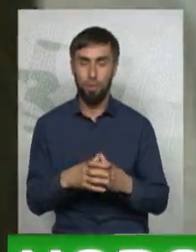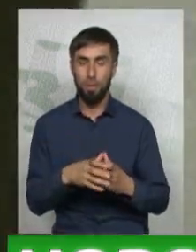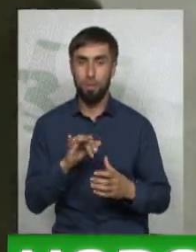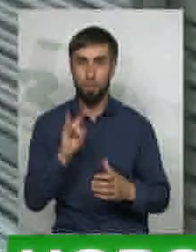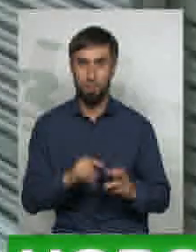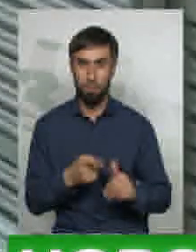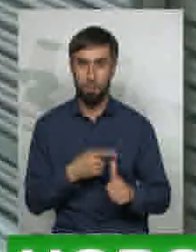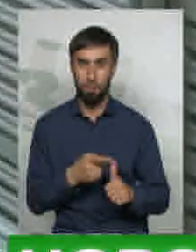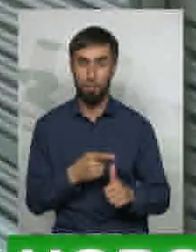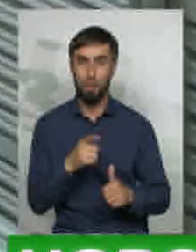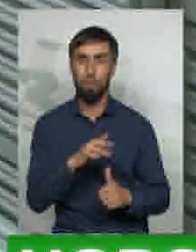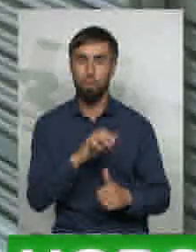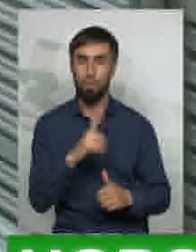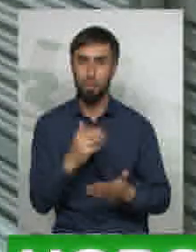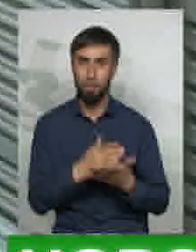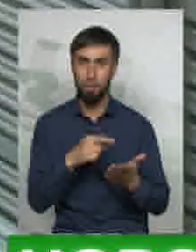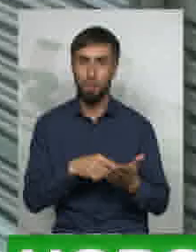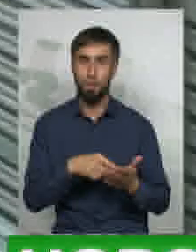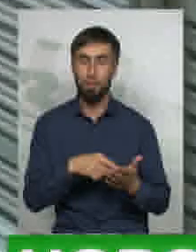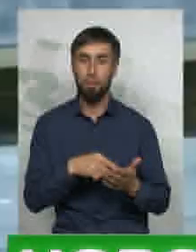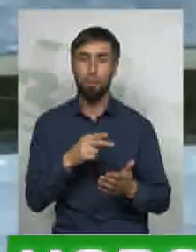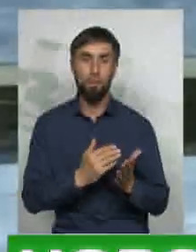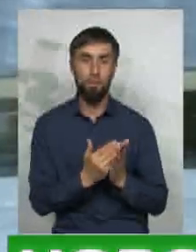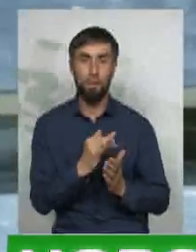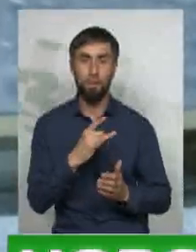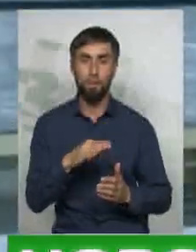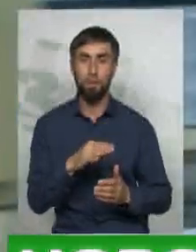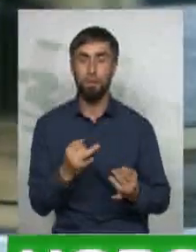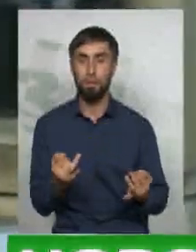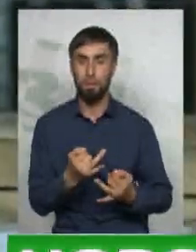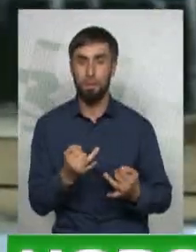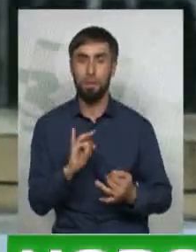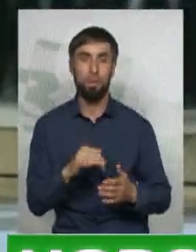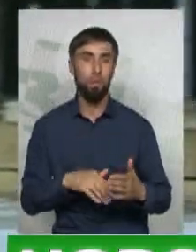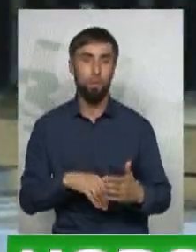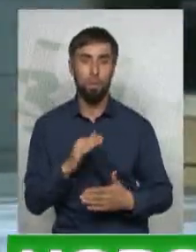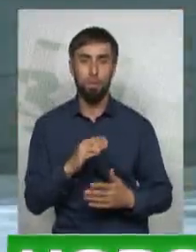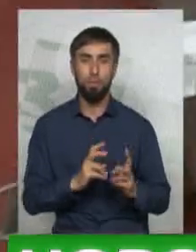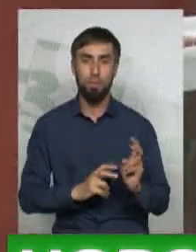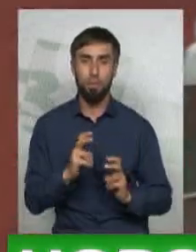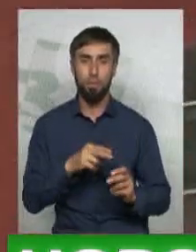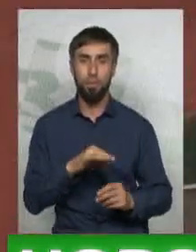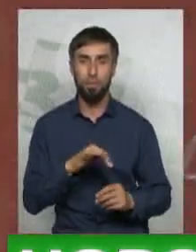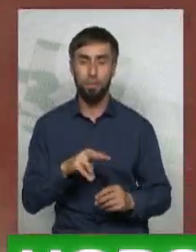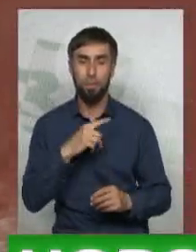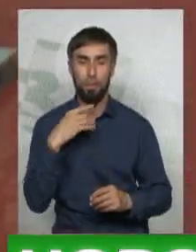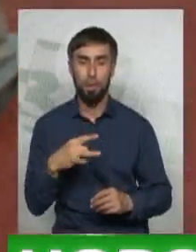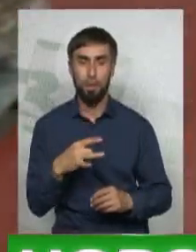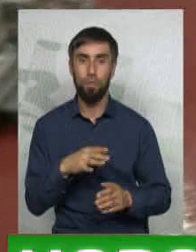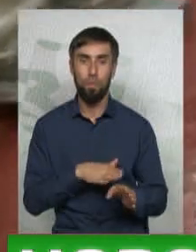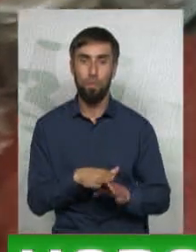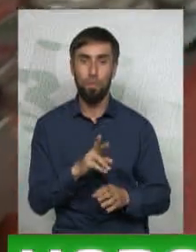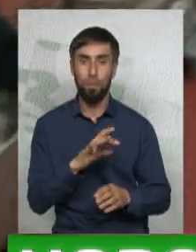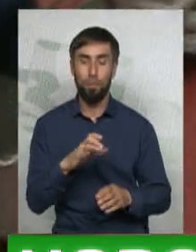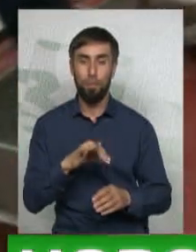сформированная нормативно-правовая база, обеспечивающая повышение инвестиционной привлекательности и улучшение промышленного потенциала региона. Полный